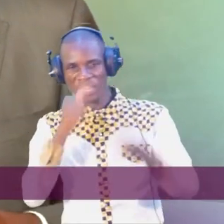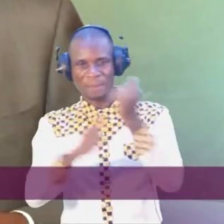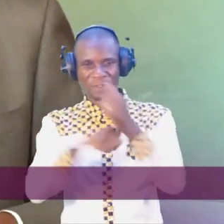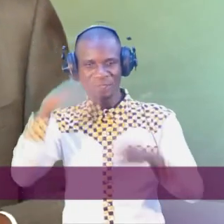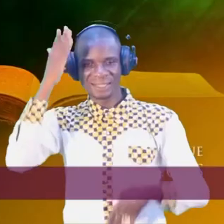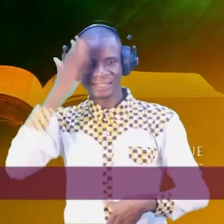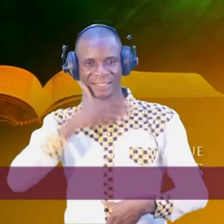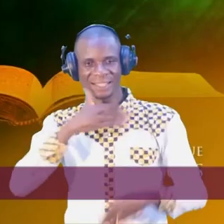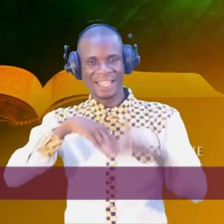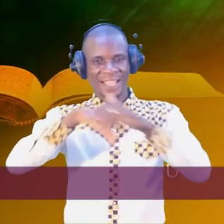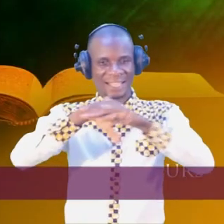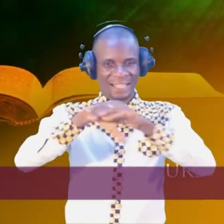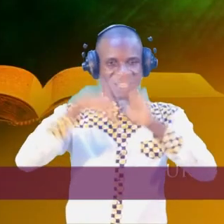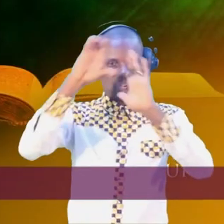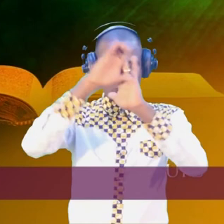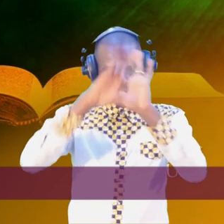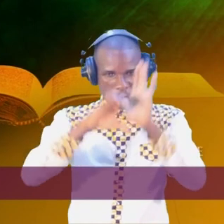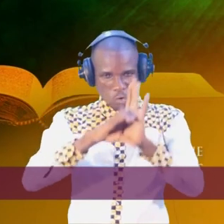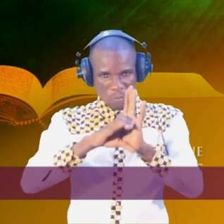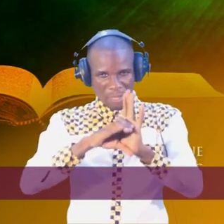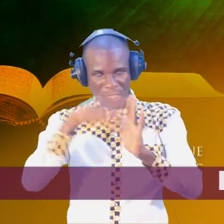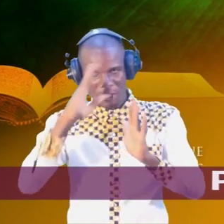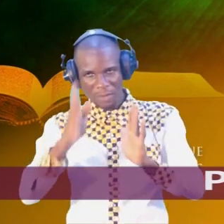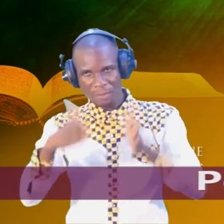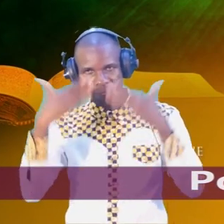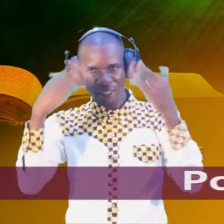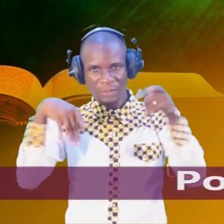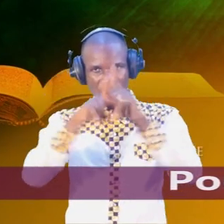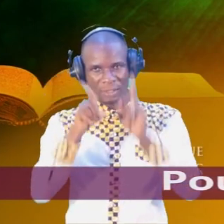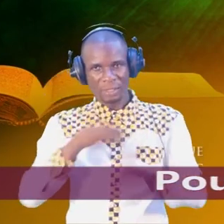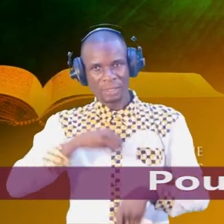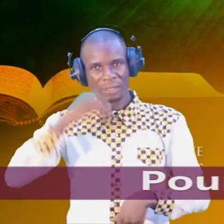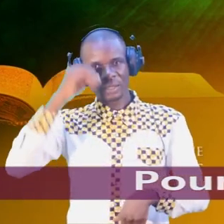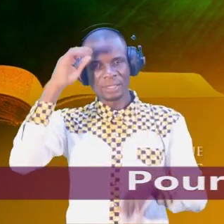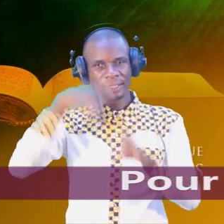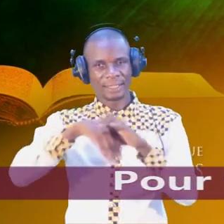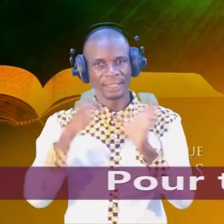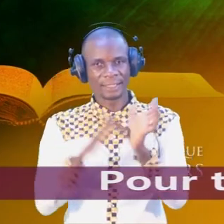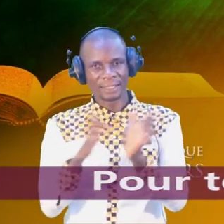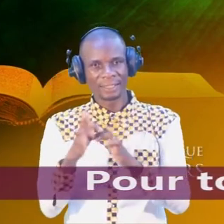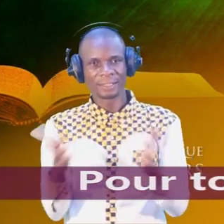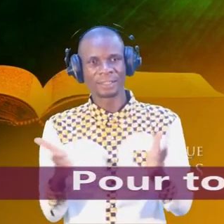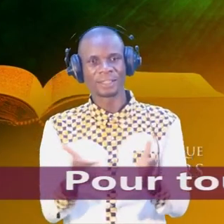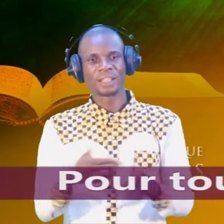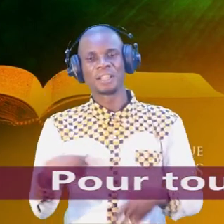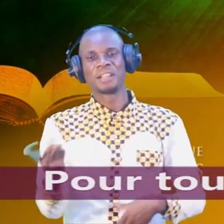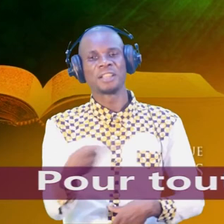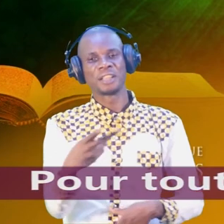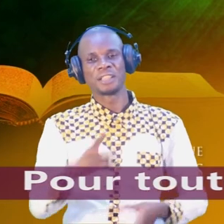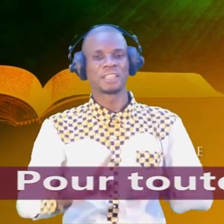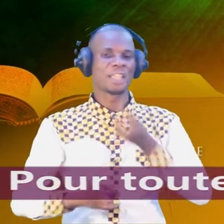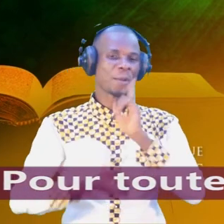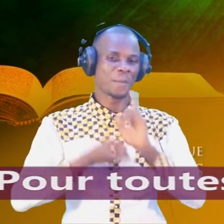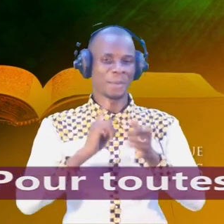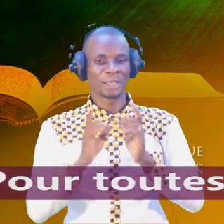12. Hapa ndipo penye subiri ya watakatifu, hao wazishikao amri za Mungu na imani